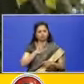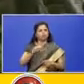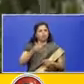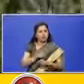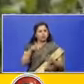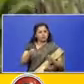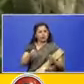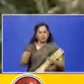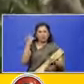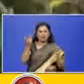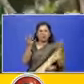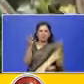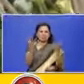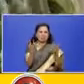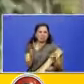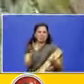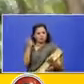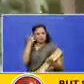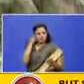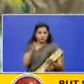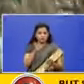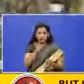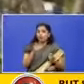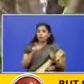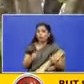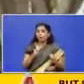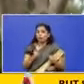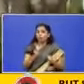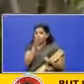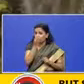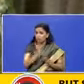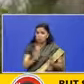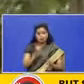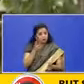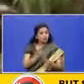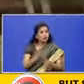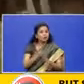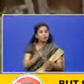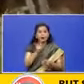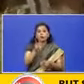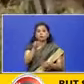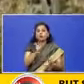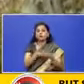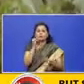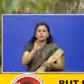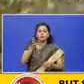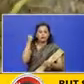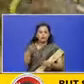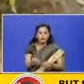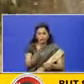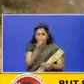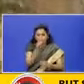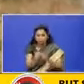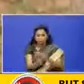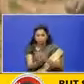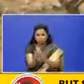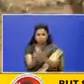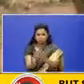ये काम मुश्किलों से भरा था, लेकिन 20 साल पहले लगाए गए वो पौधे